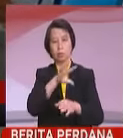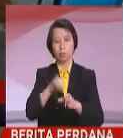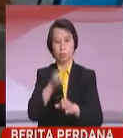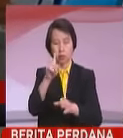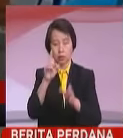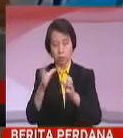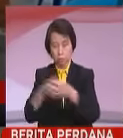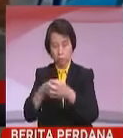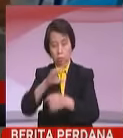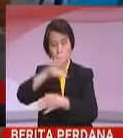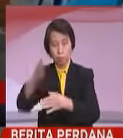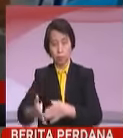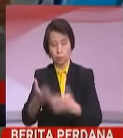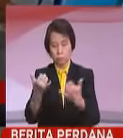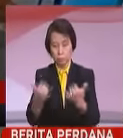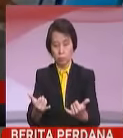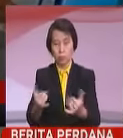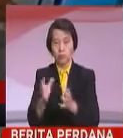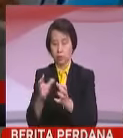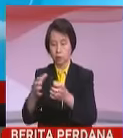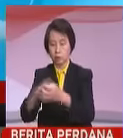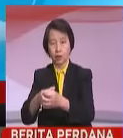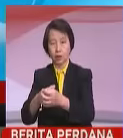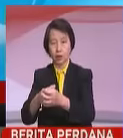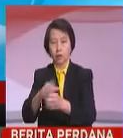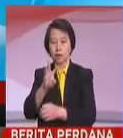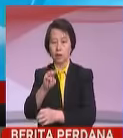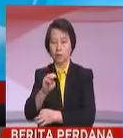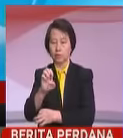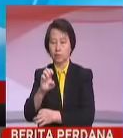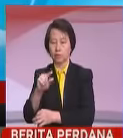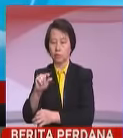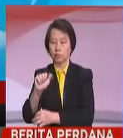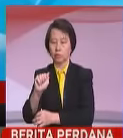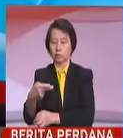kluster yang tamat pada hari ini iaitu kluster Megah.